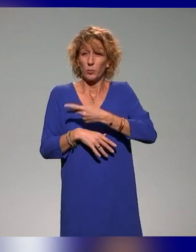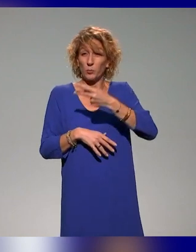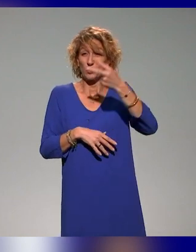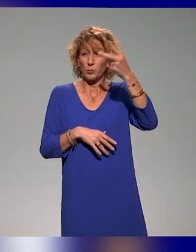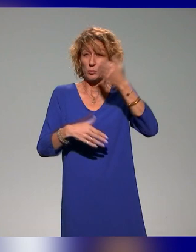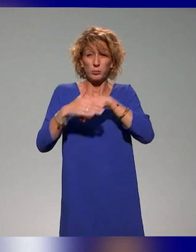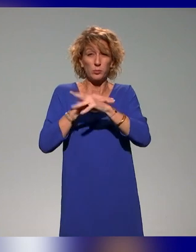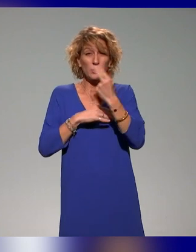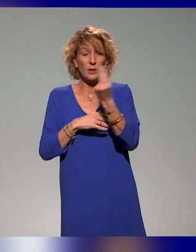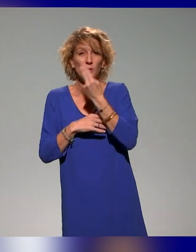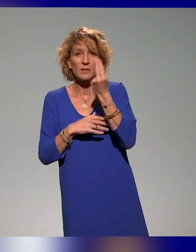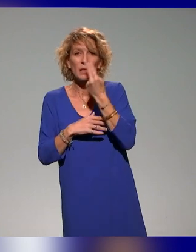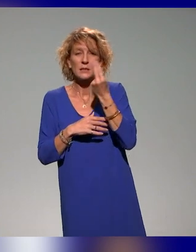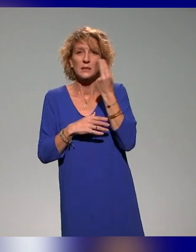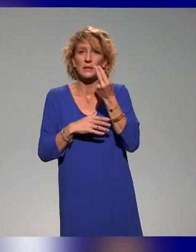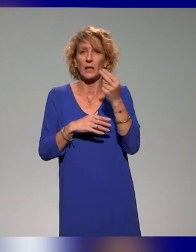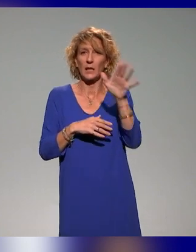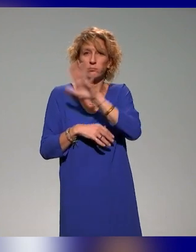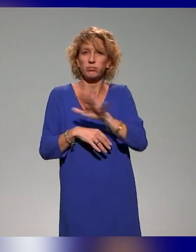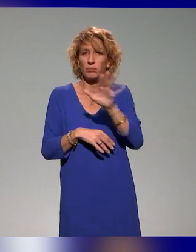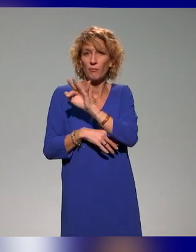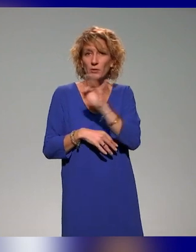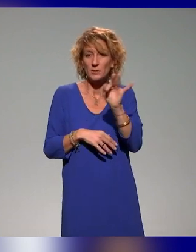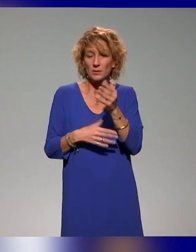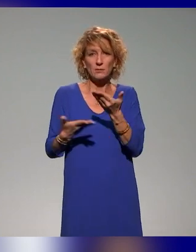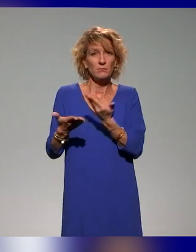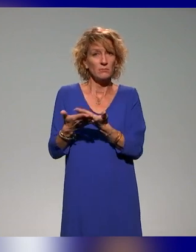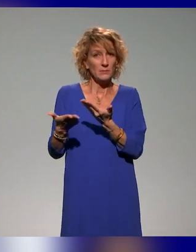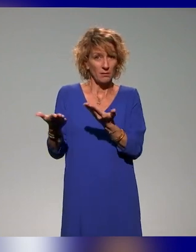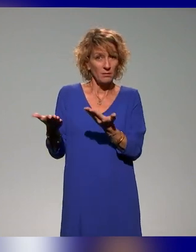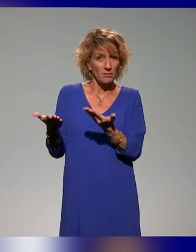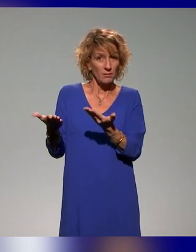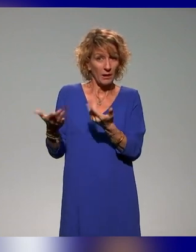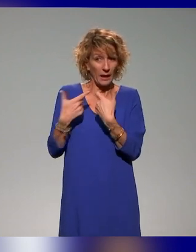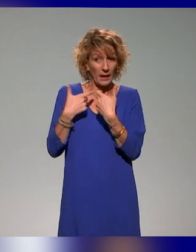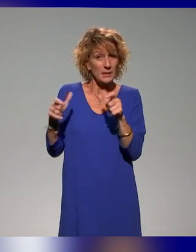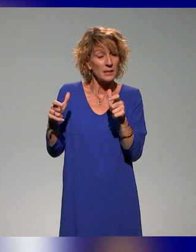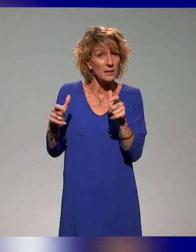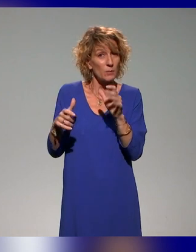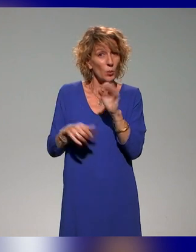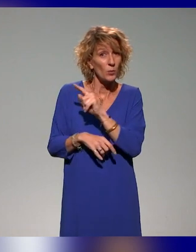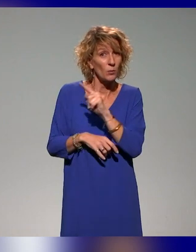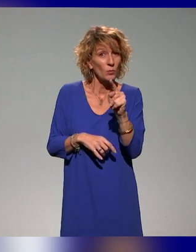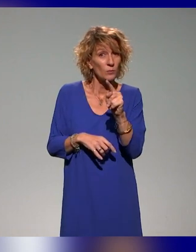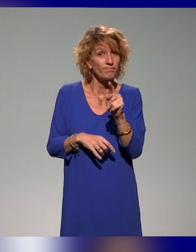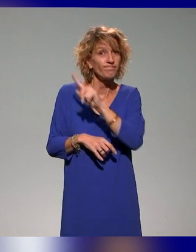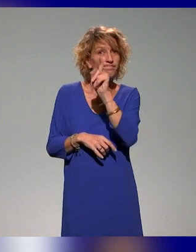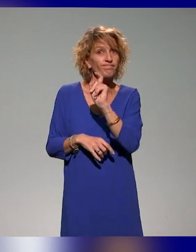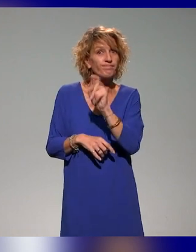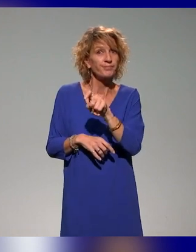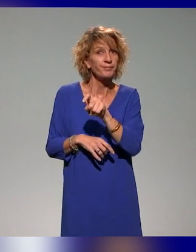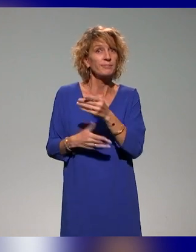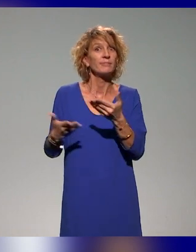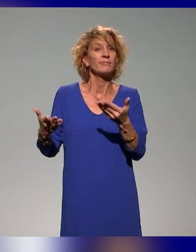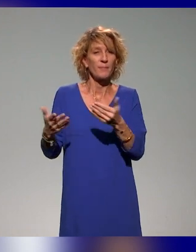dans les universités, je suis en manque de café, française, est accessible ou non? Nous avions eu